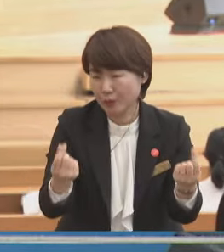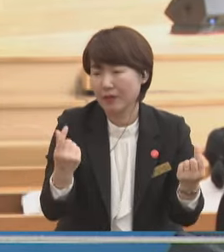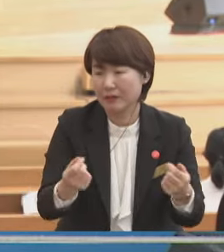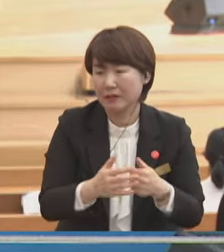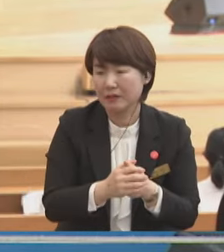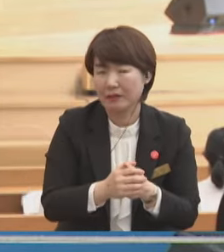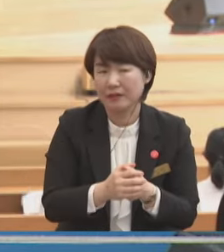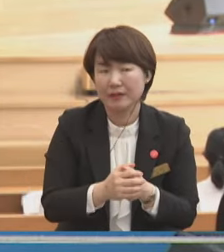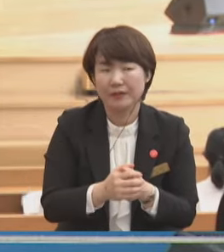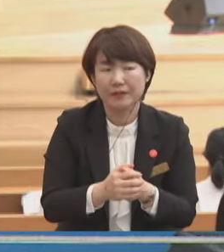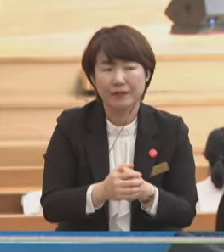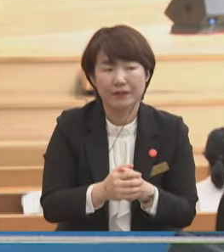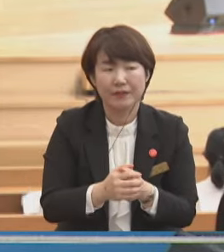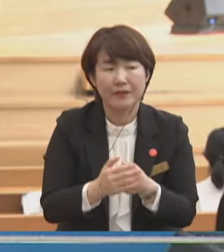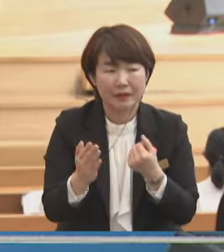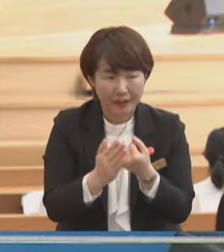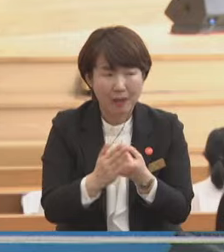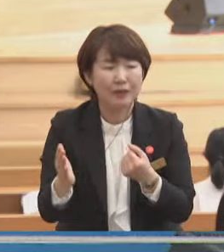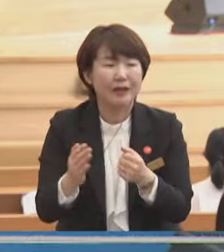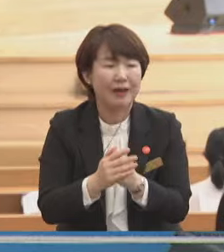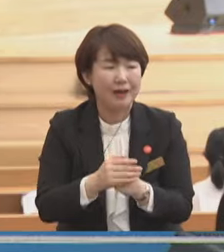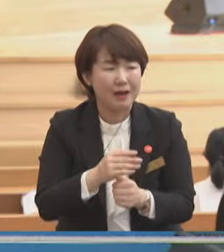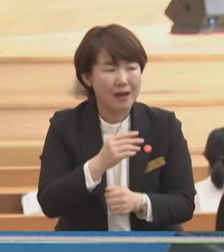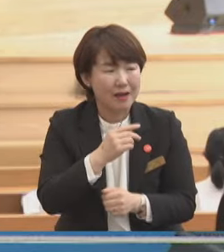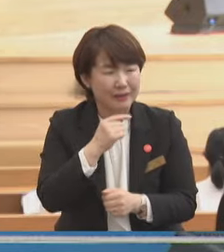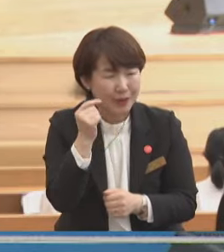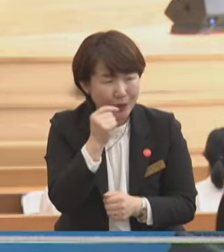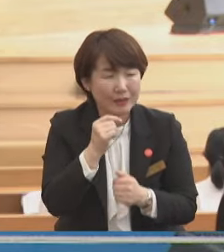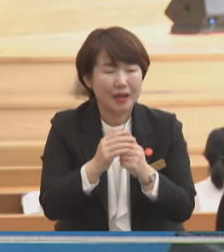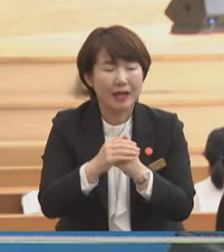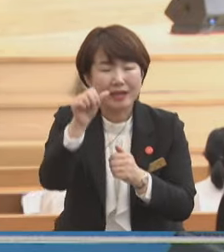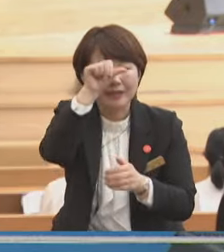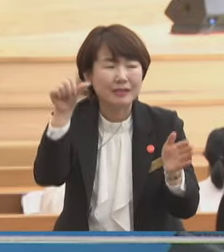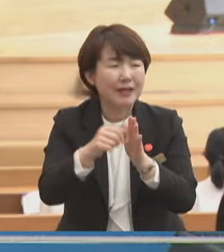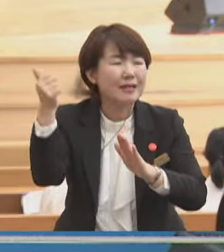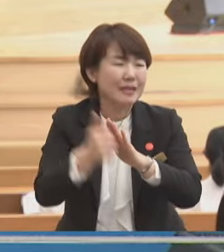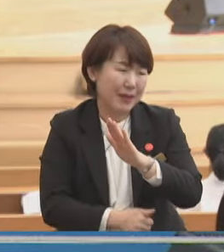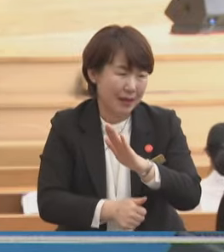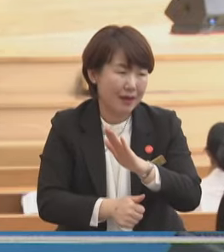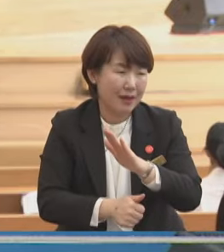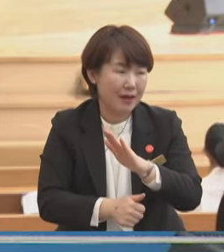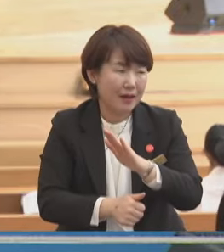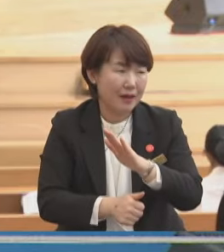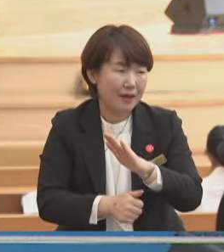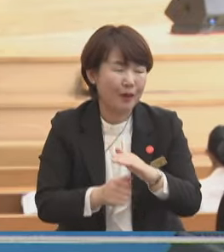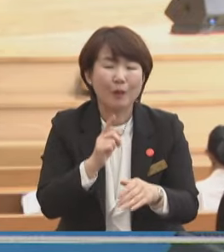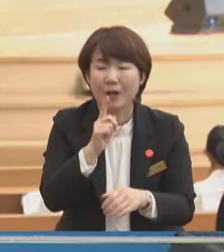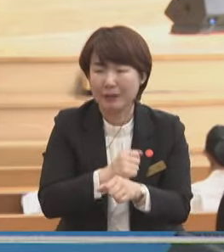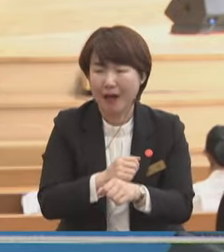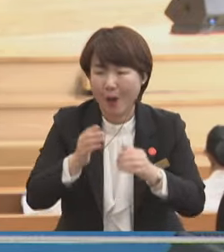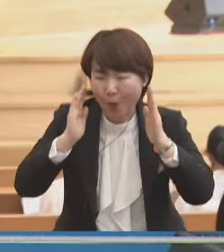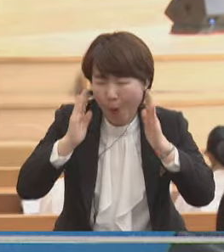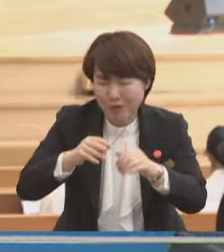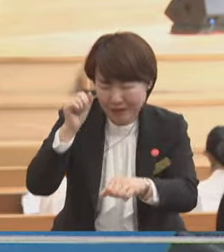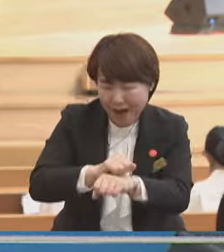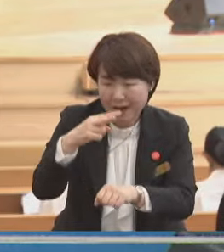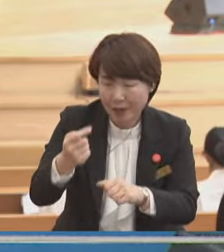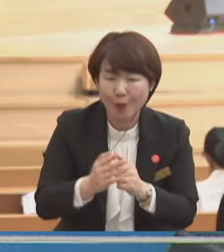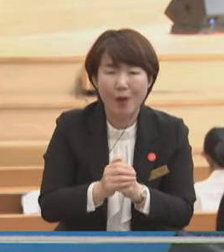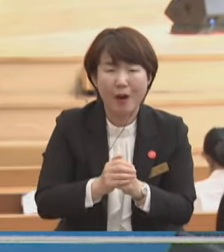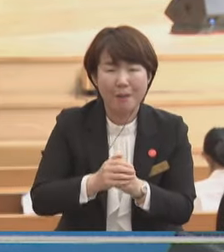거예요 그러니 철저한 인생의 실패자 공부를 아무리 잘해도 연봉이